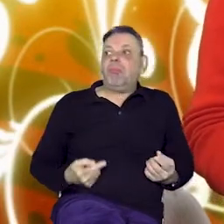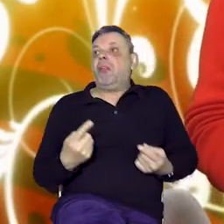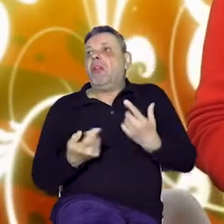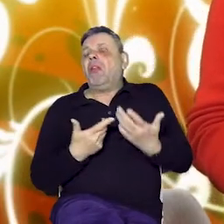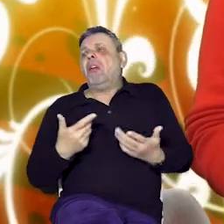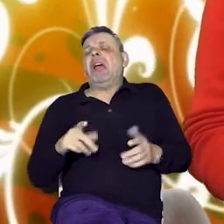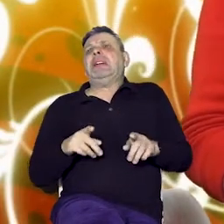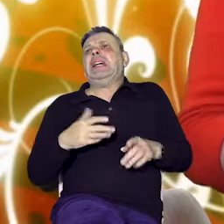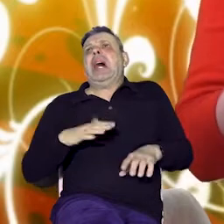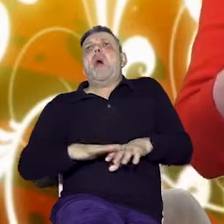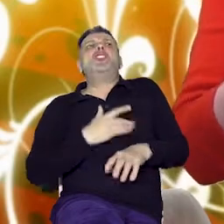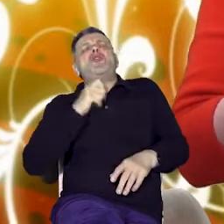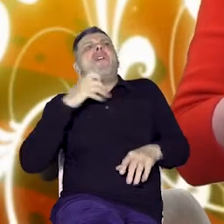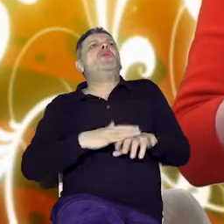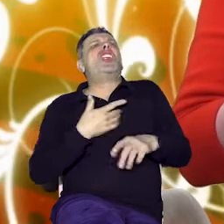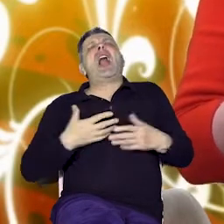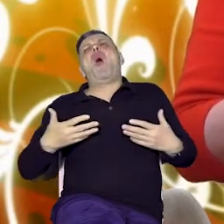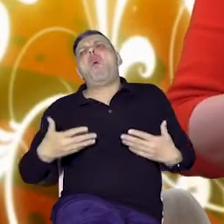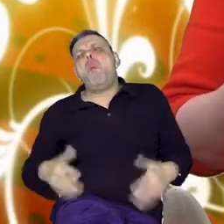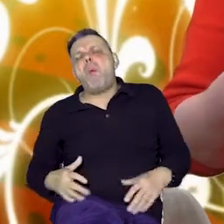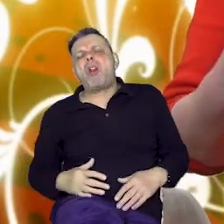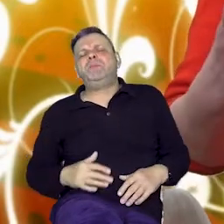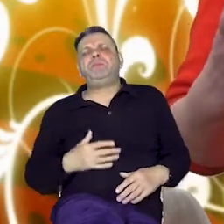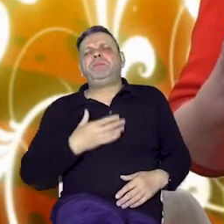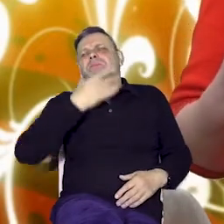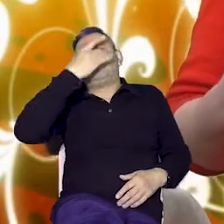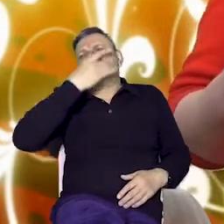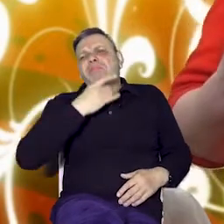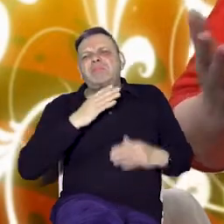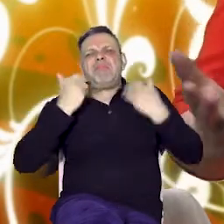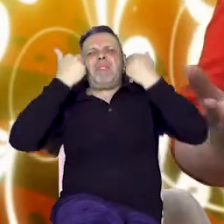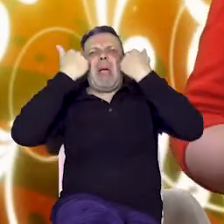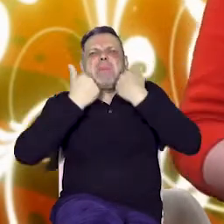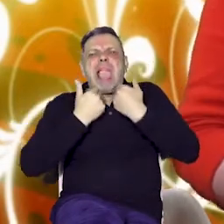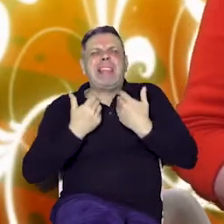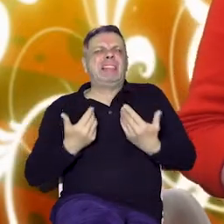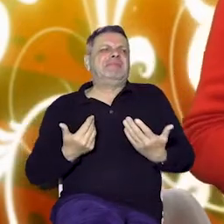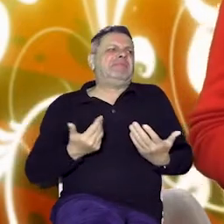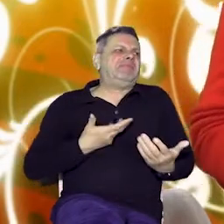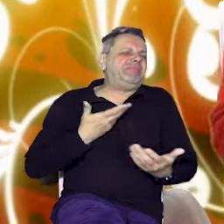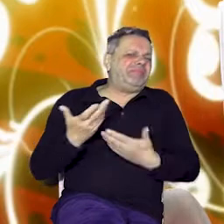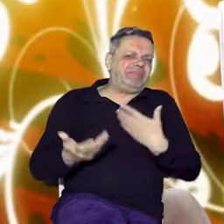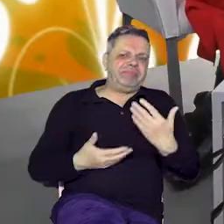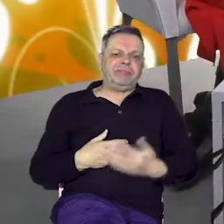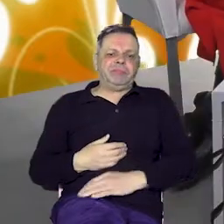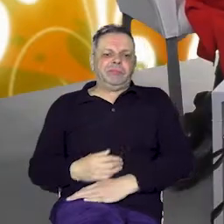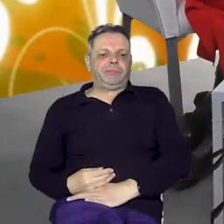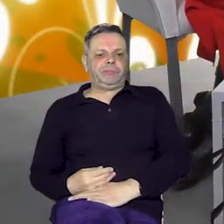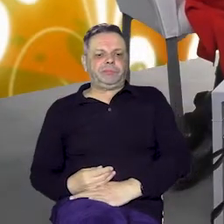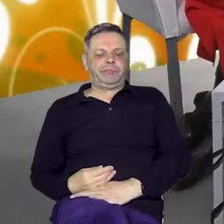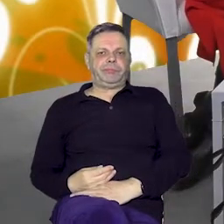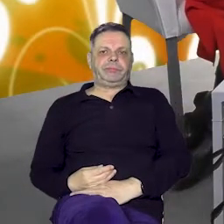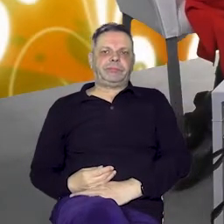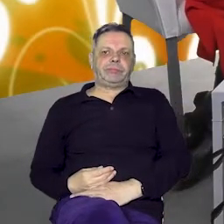umor, iscrpljenost, znate, bljedilo. Gledajte, ono što sam ja rekla, svi smo mi umorni. Poružnimo se. E, to ste jako